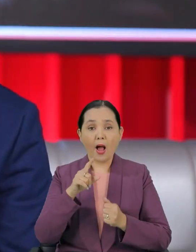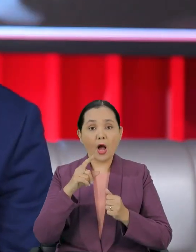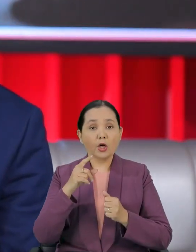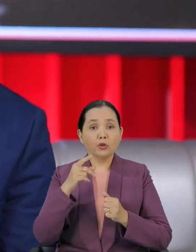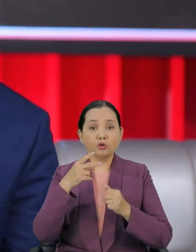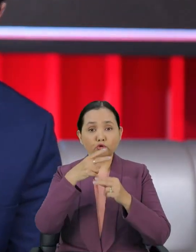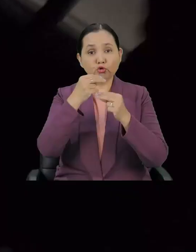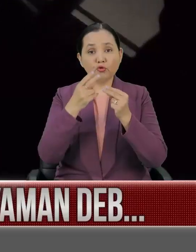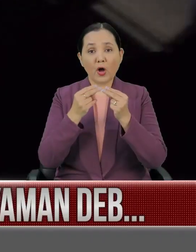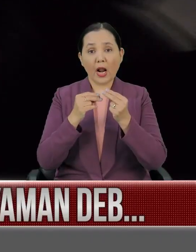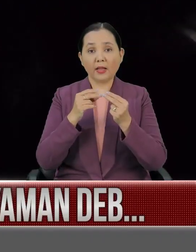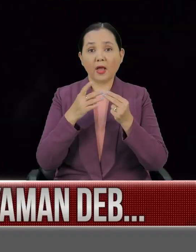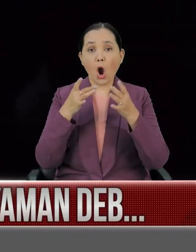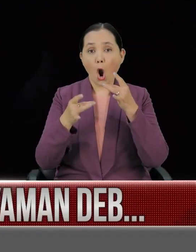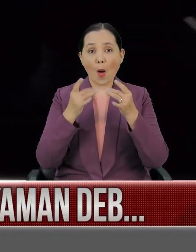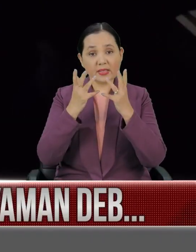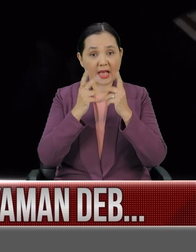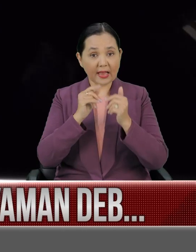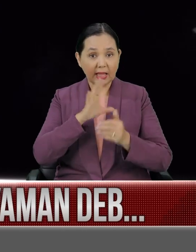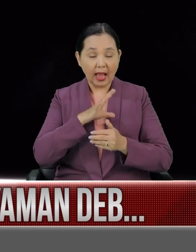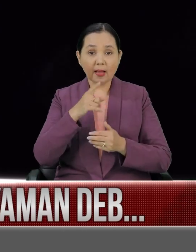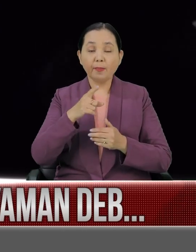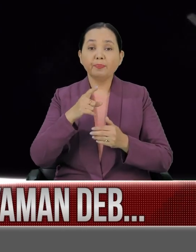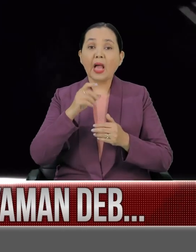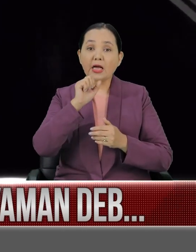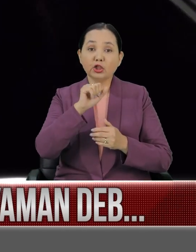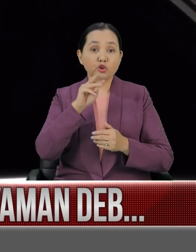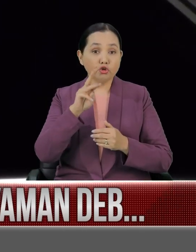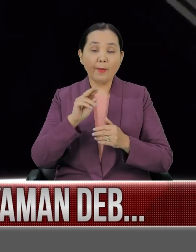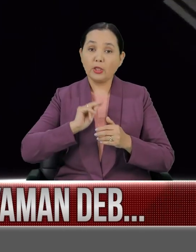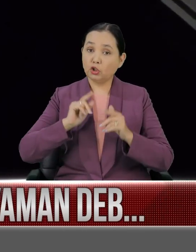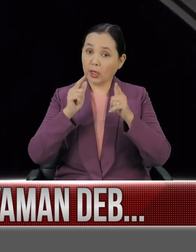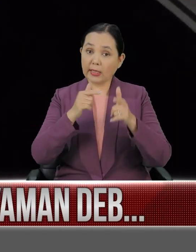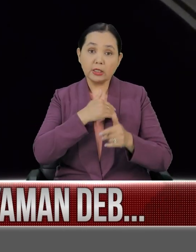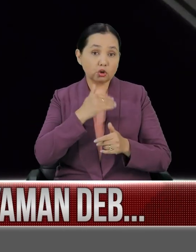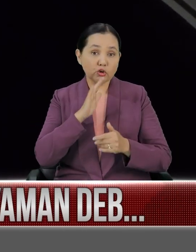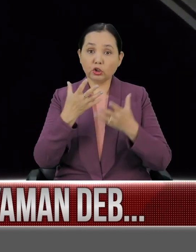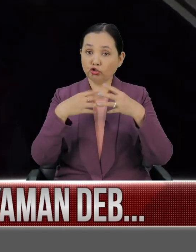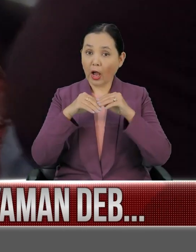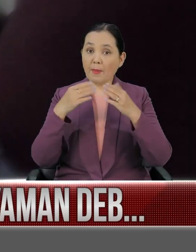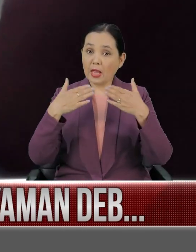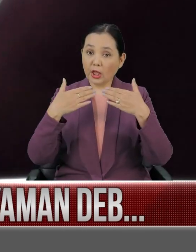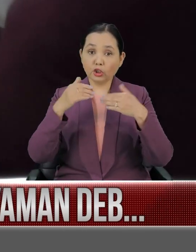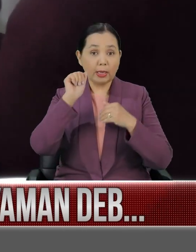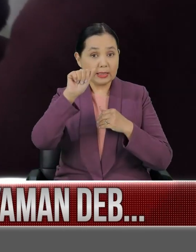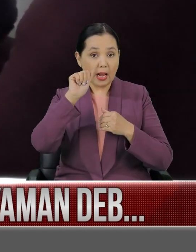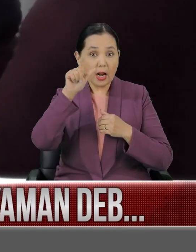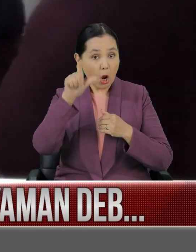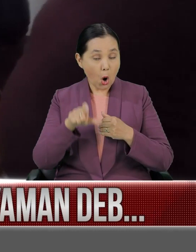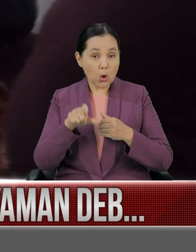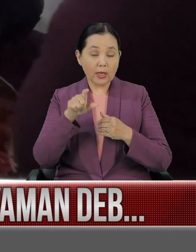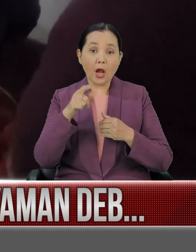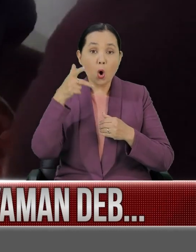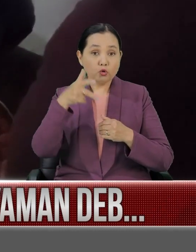xom sanagan. O'zbekiston temir yo'llari aksiyadorlik jamiyatiga ishga kirish istagida jamiyat eshigini taqillatgan odam